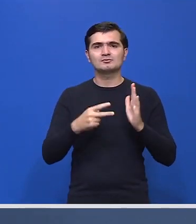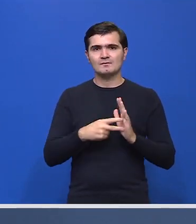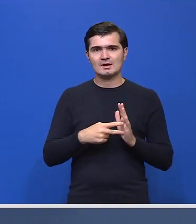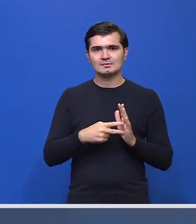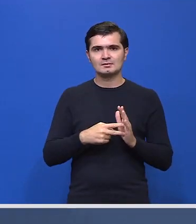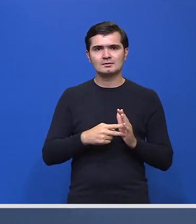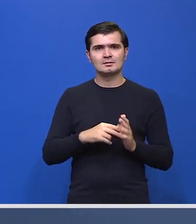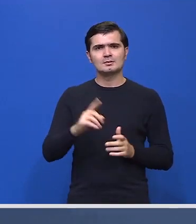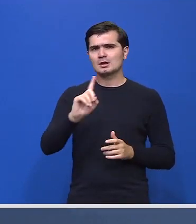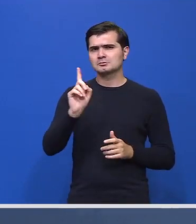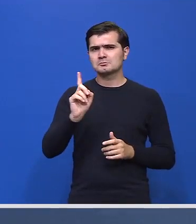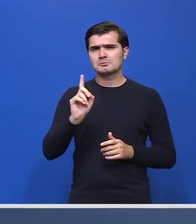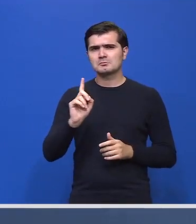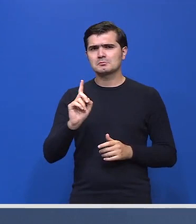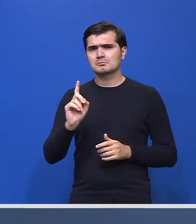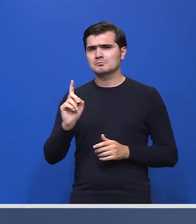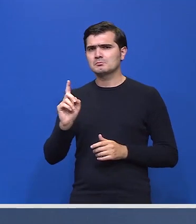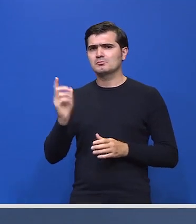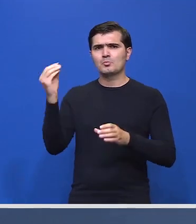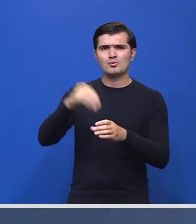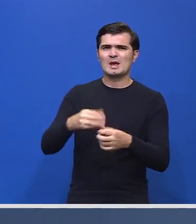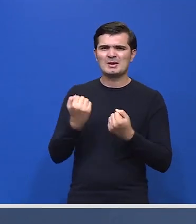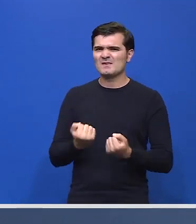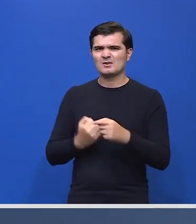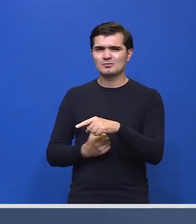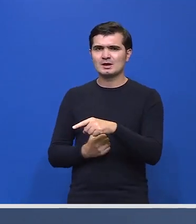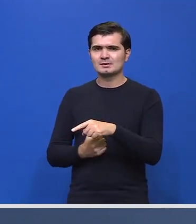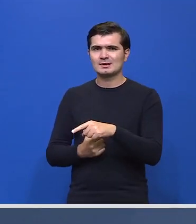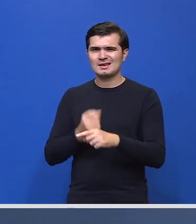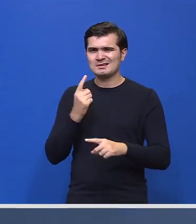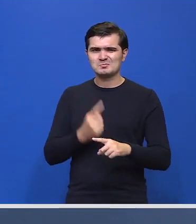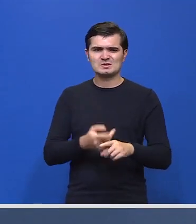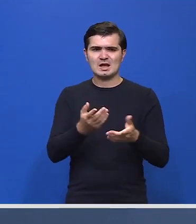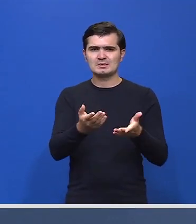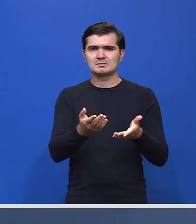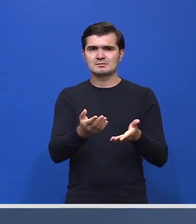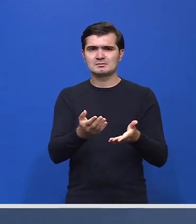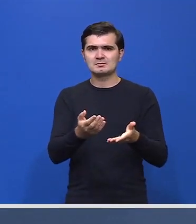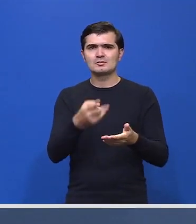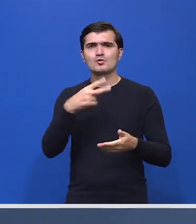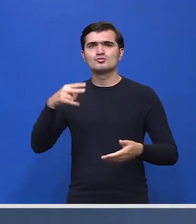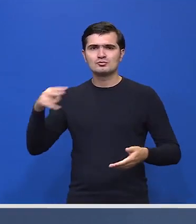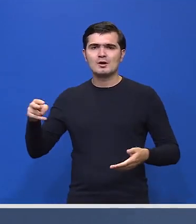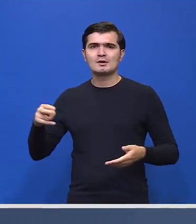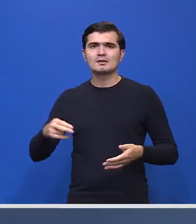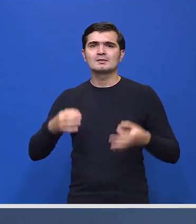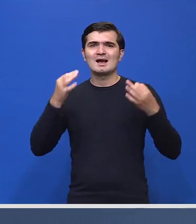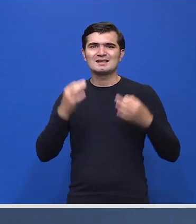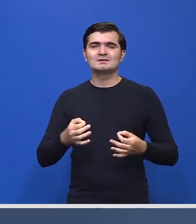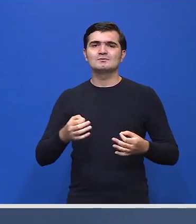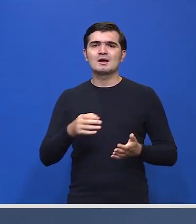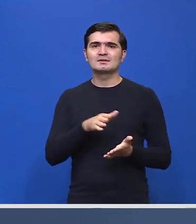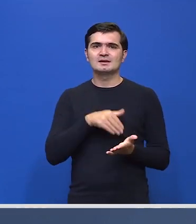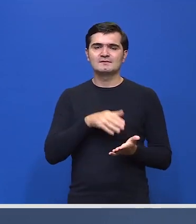punem în dificultate tocmai continuarea asigurării